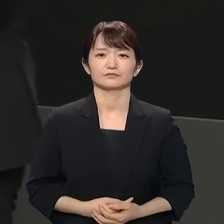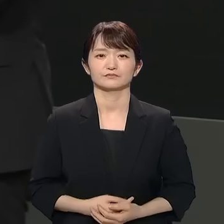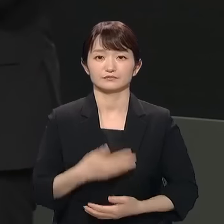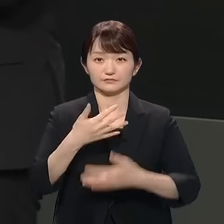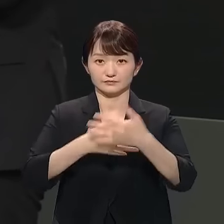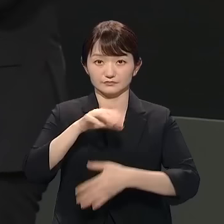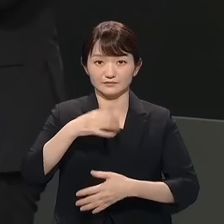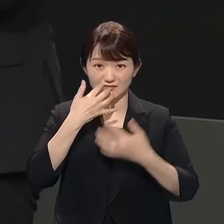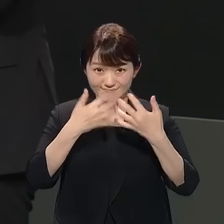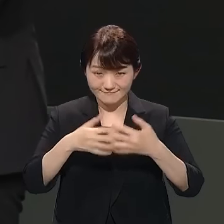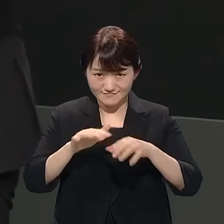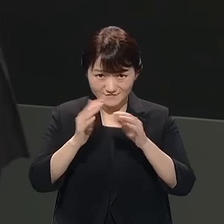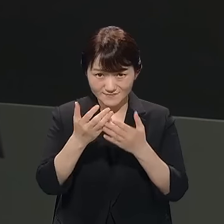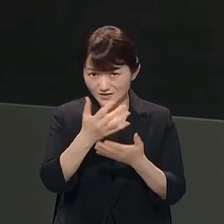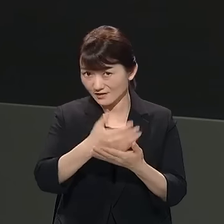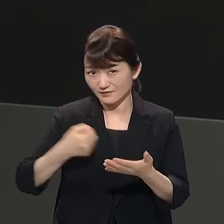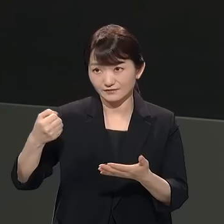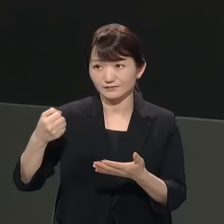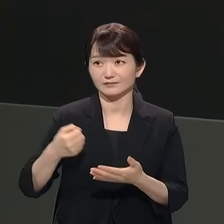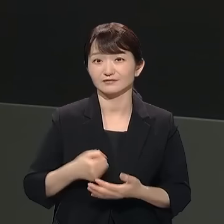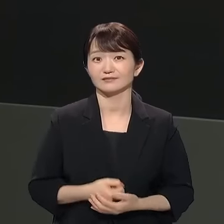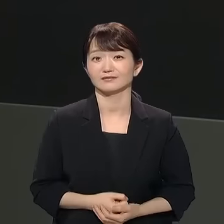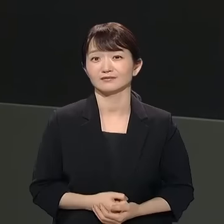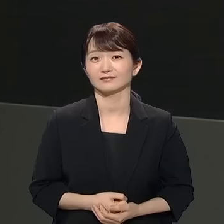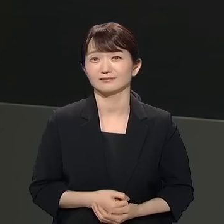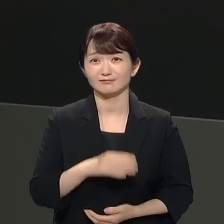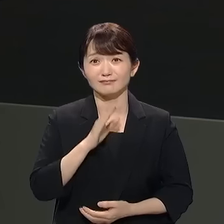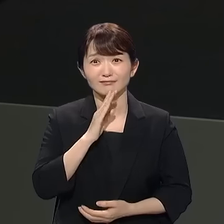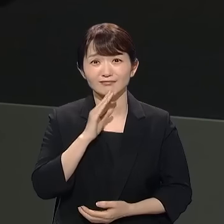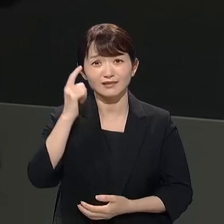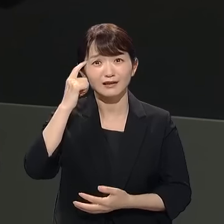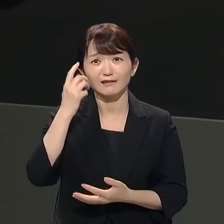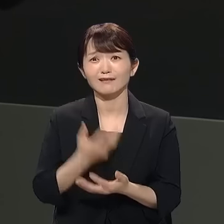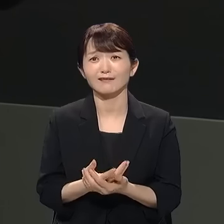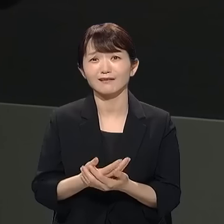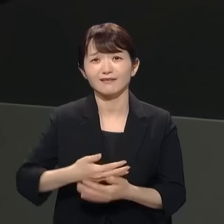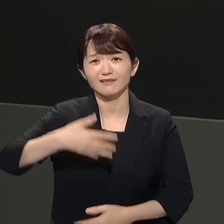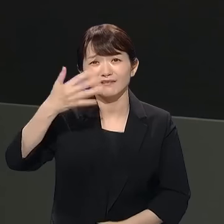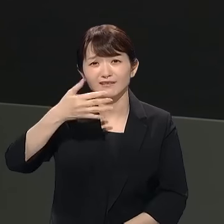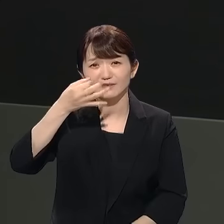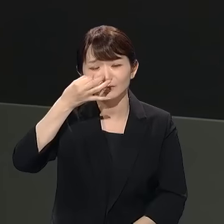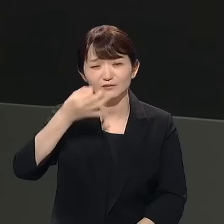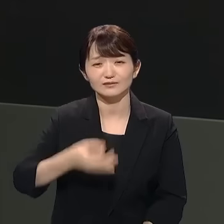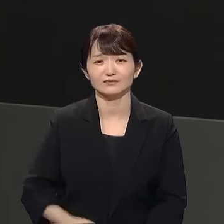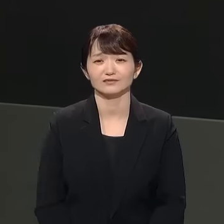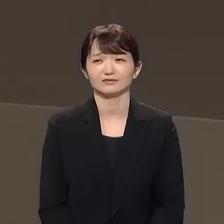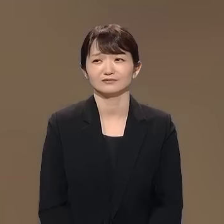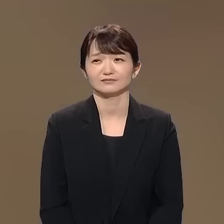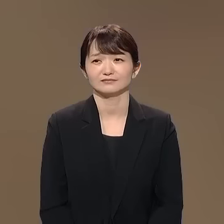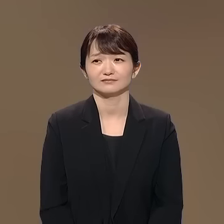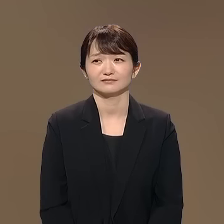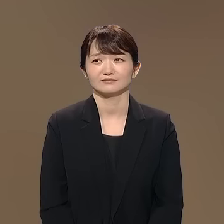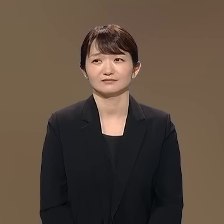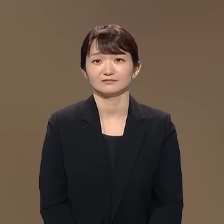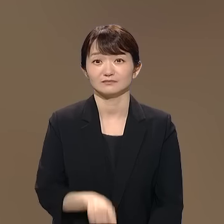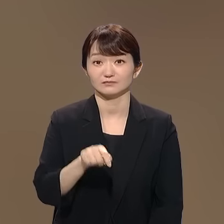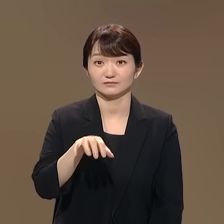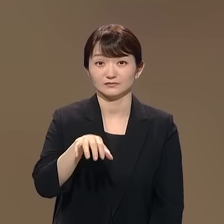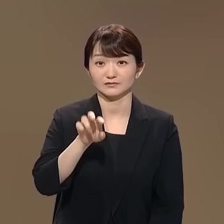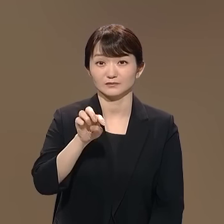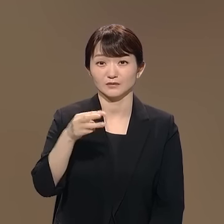영화관 얼음을 홀랑 있니다 야 정말 정말 너무너무 충격적인 영상 만나보시죠 이곳은